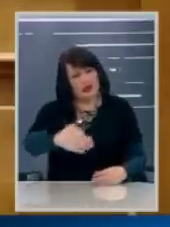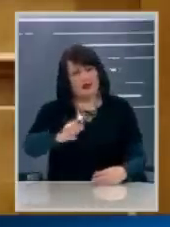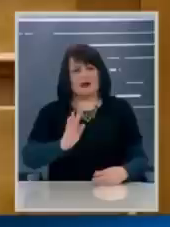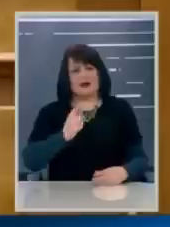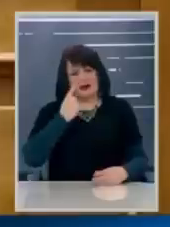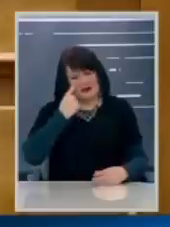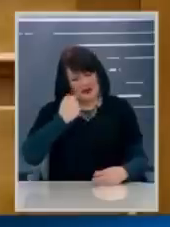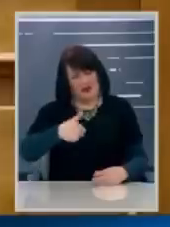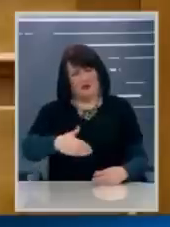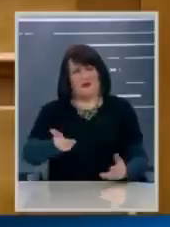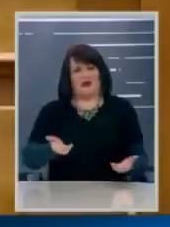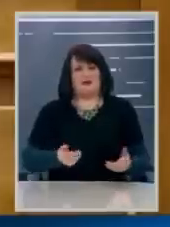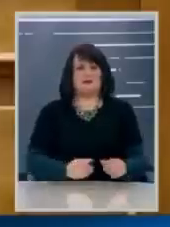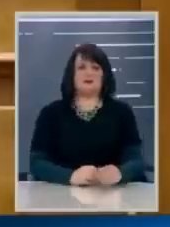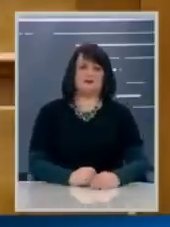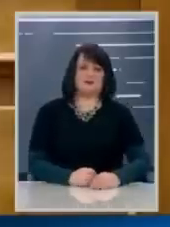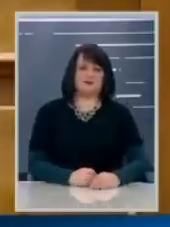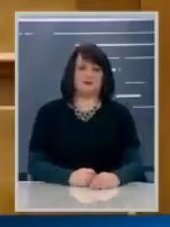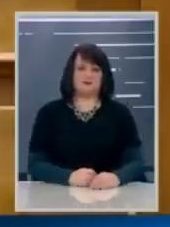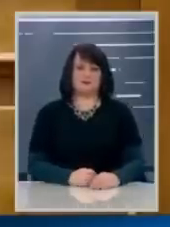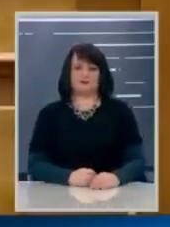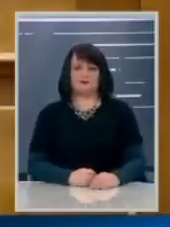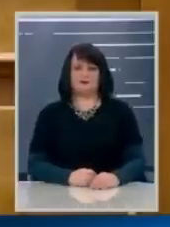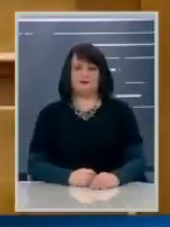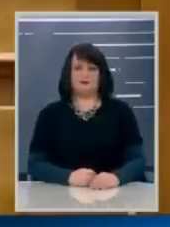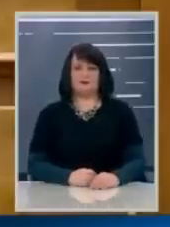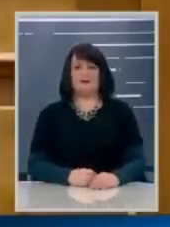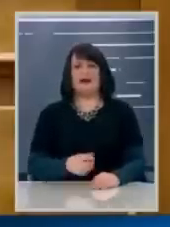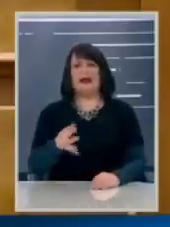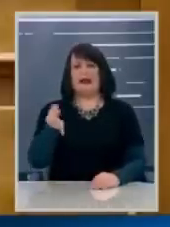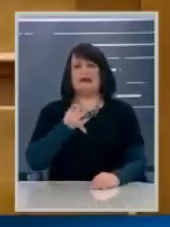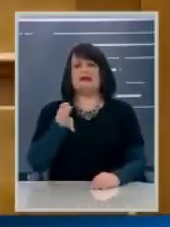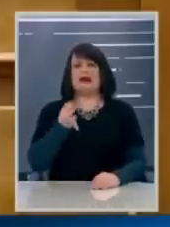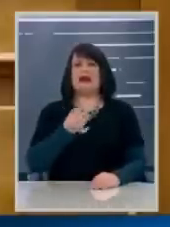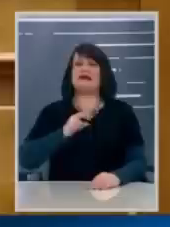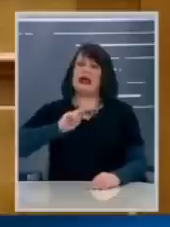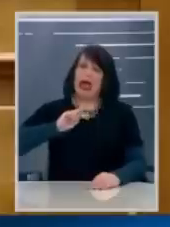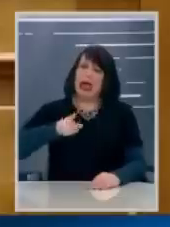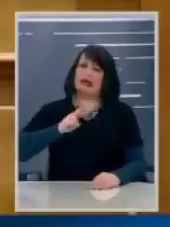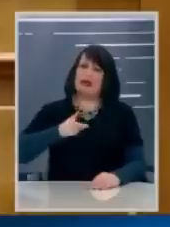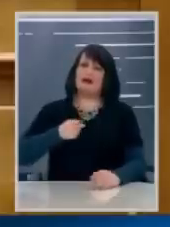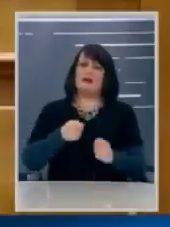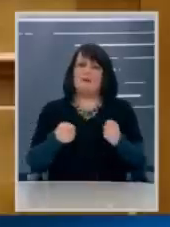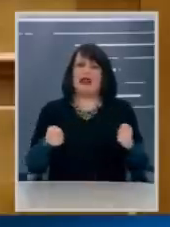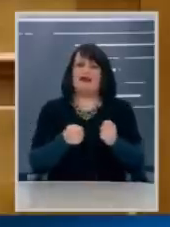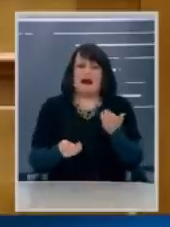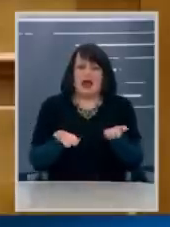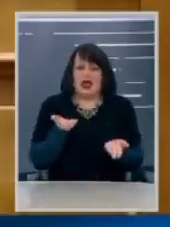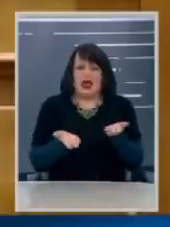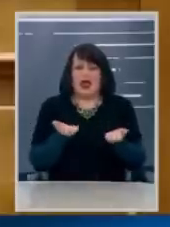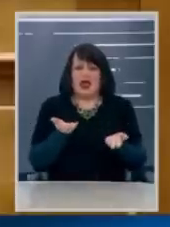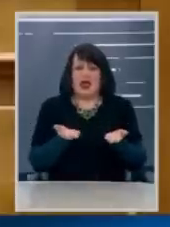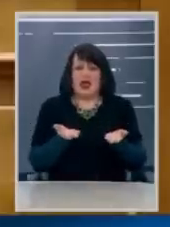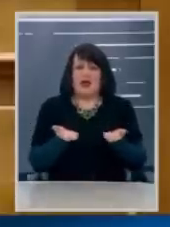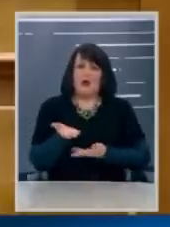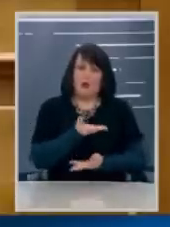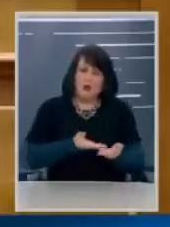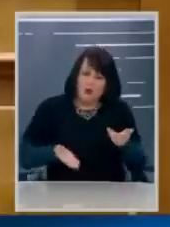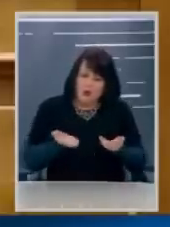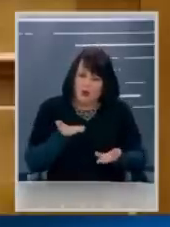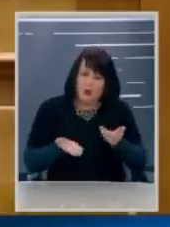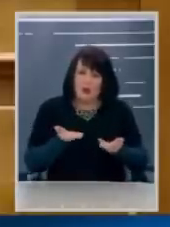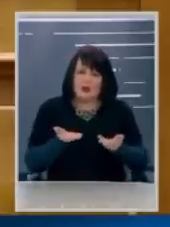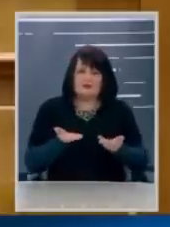Μα κοντός ψαλμός. Θα λέτε εσείς βέβαια θα ληφθούν αντίμετρα. Θα λέτε το γνωστό τροπάριο περί αντιμέτρων.